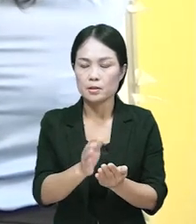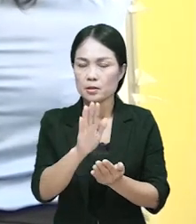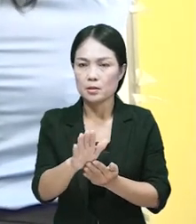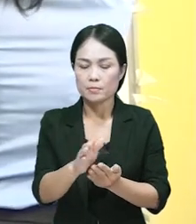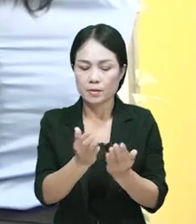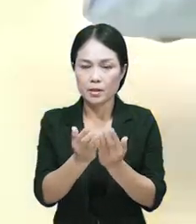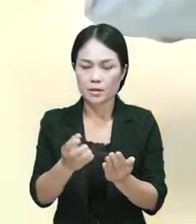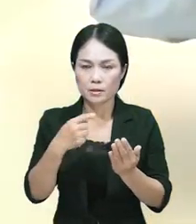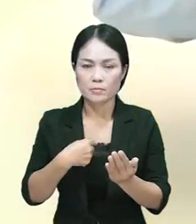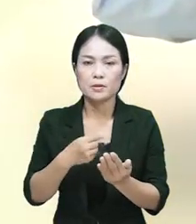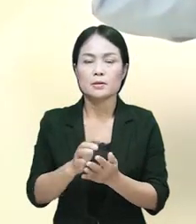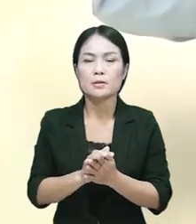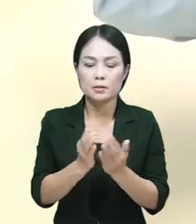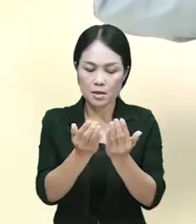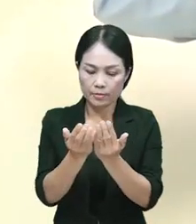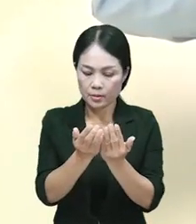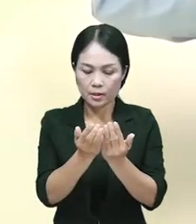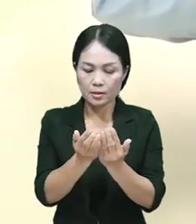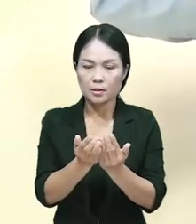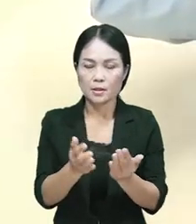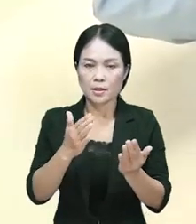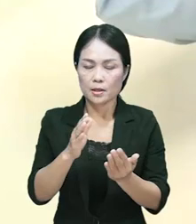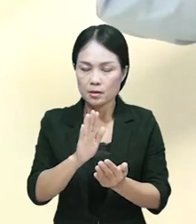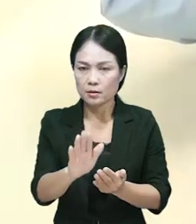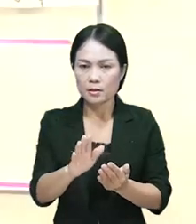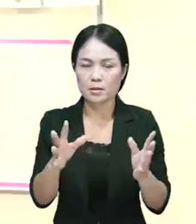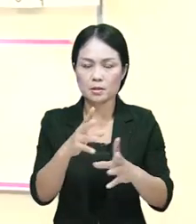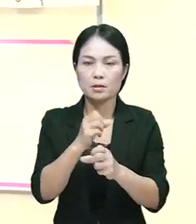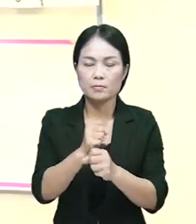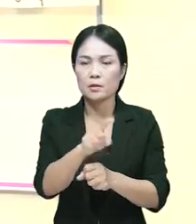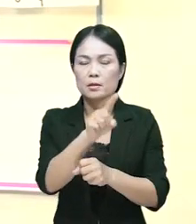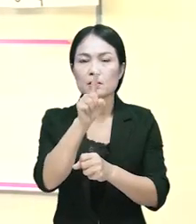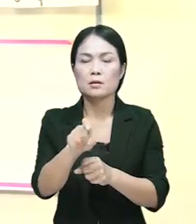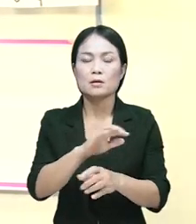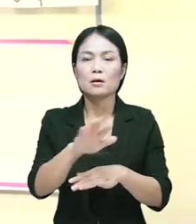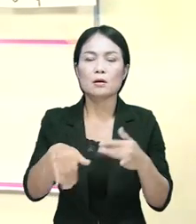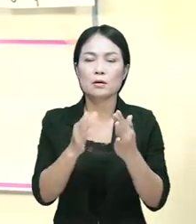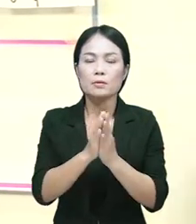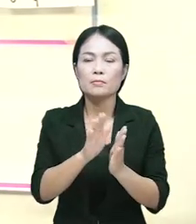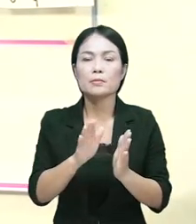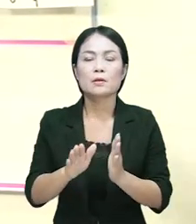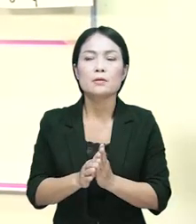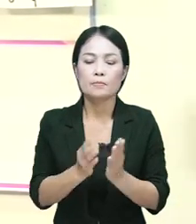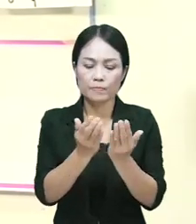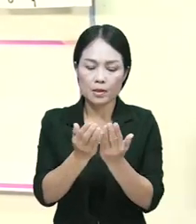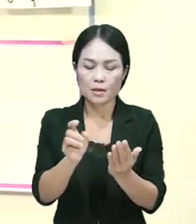នកគ្រូក៏កូនអានខ្លួនឯងចាប់នៅកូនសំណួរចាអរគុណកូនចាប់ផ្ដើមអានសំ